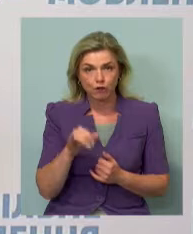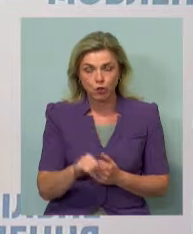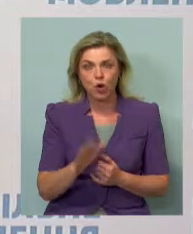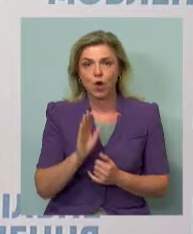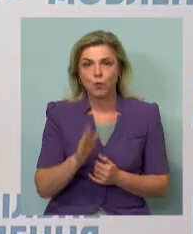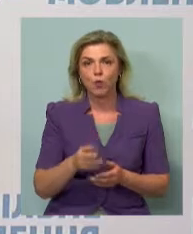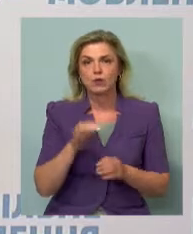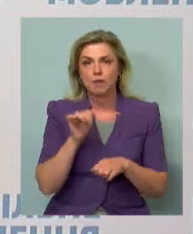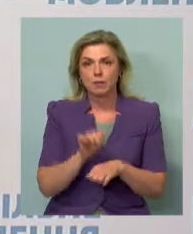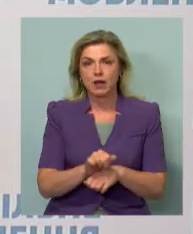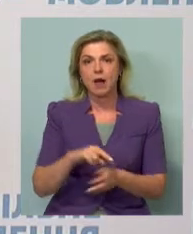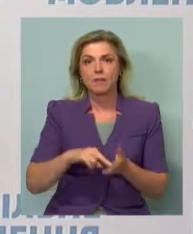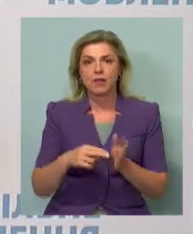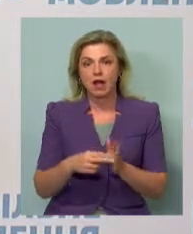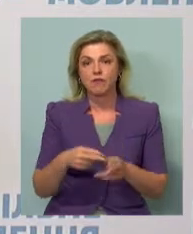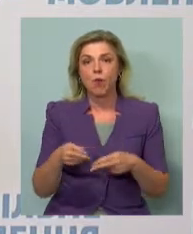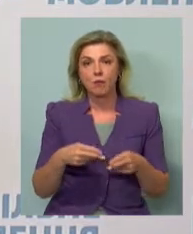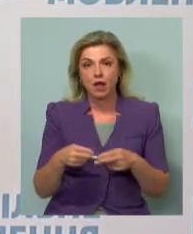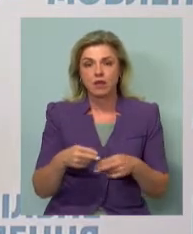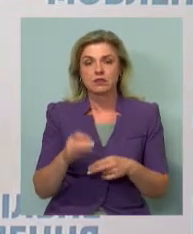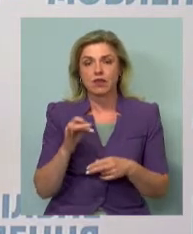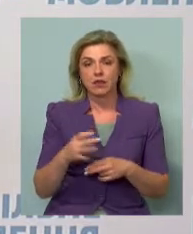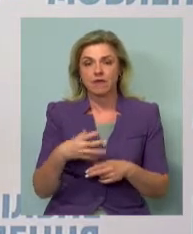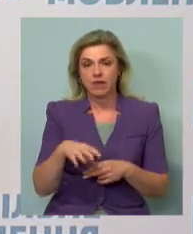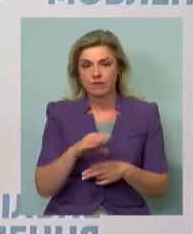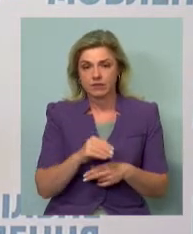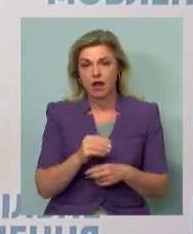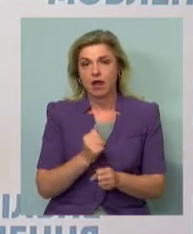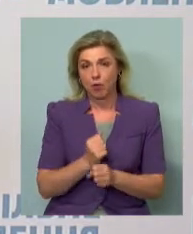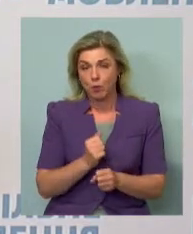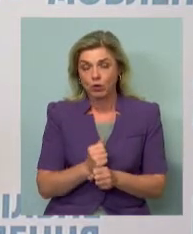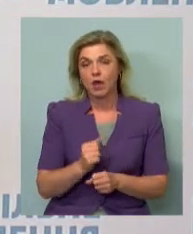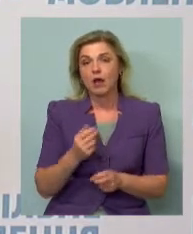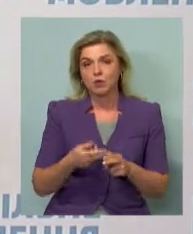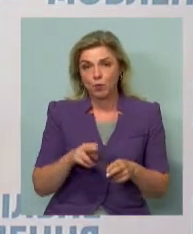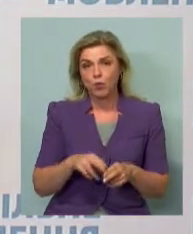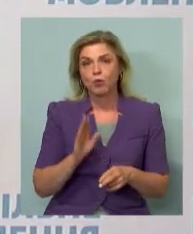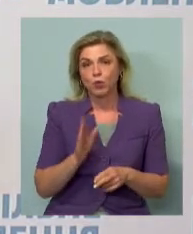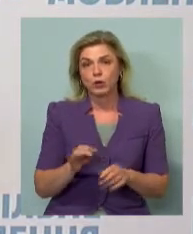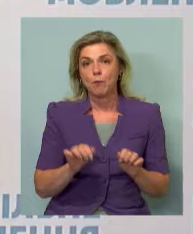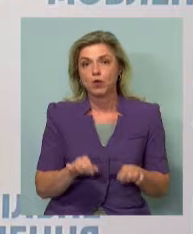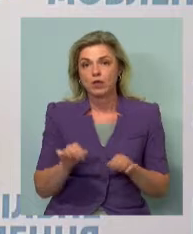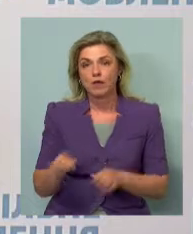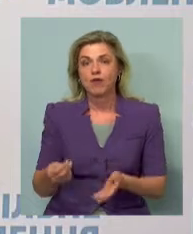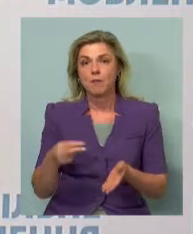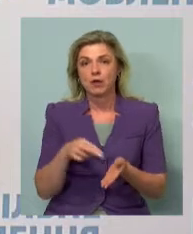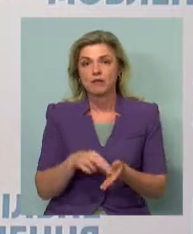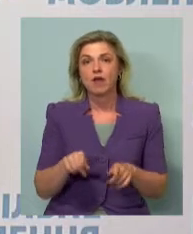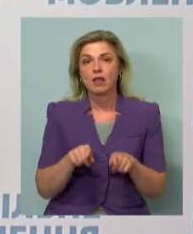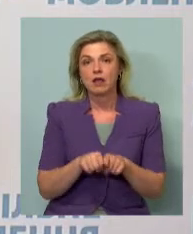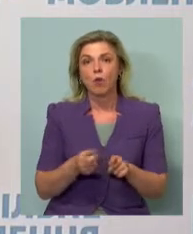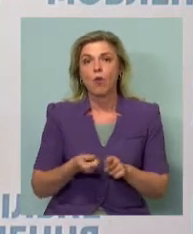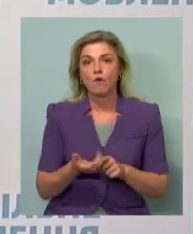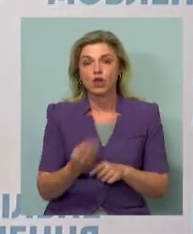припинені всі планові госпіталізації і вся планова оперативна активність. Тому, звичайно, у нас буде можливість встановити там таку кількість